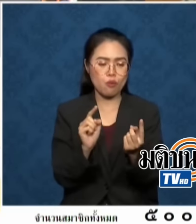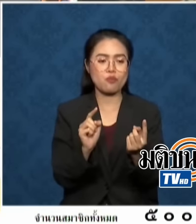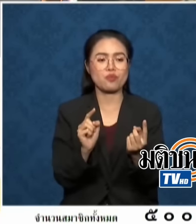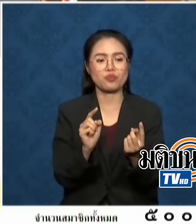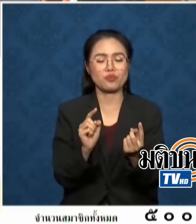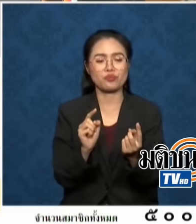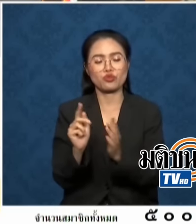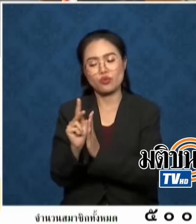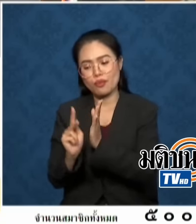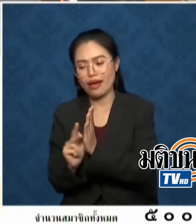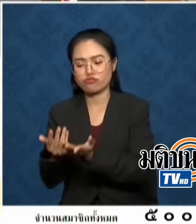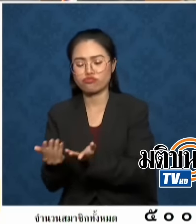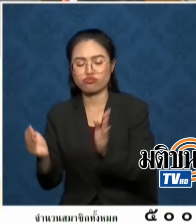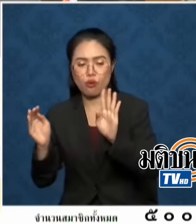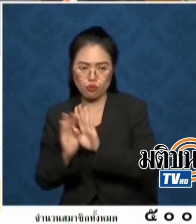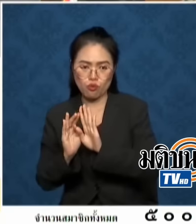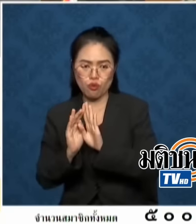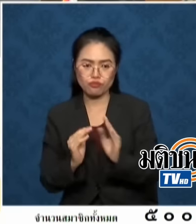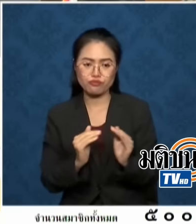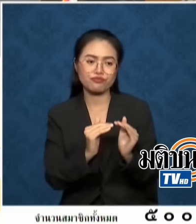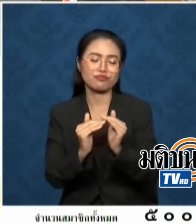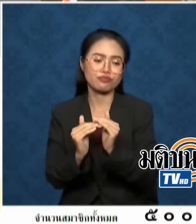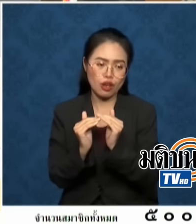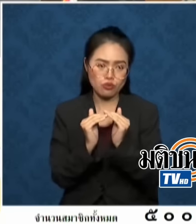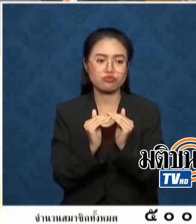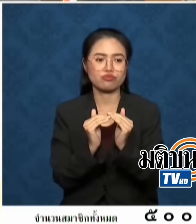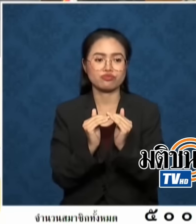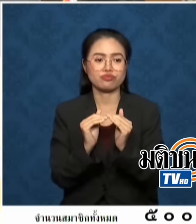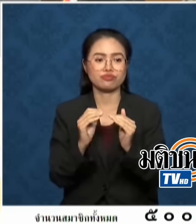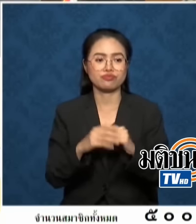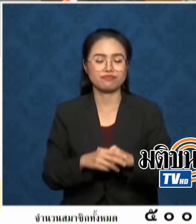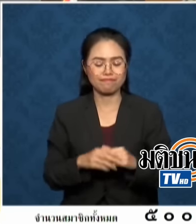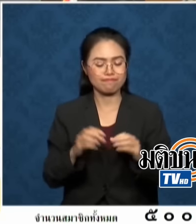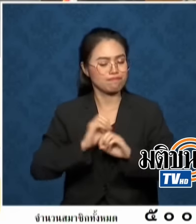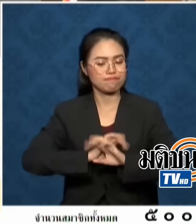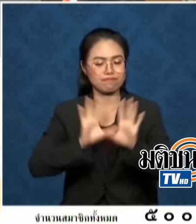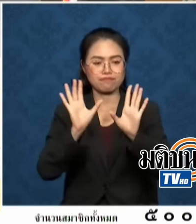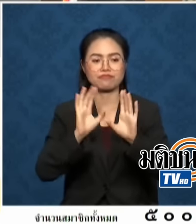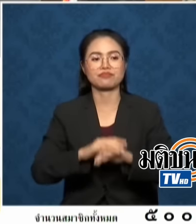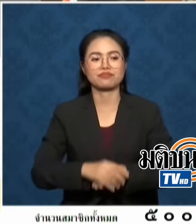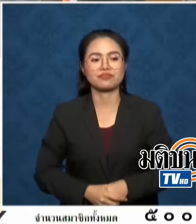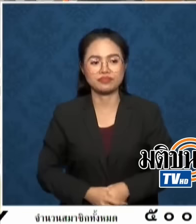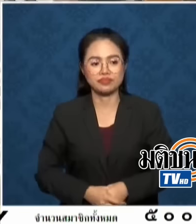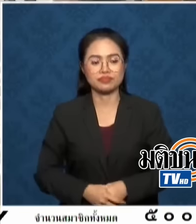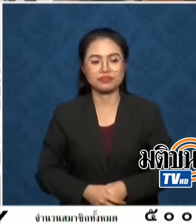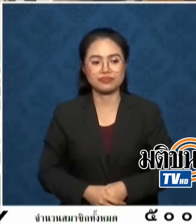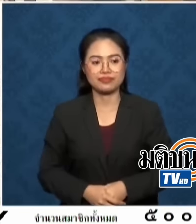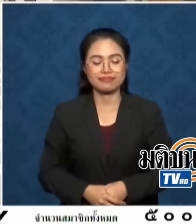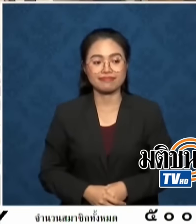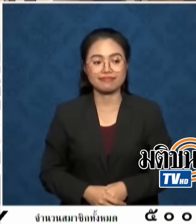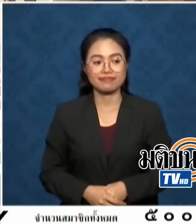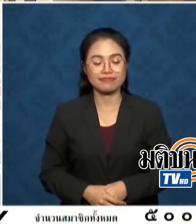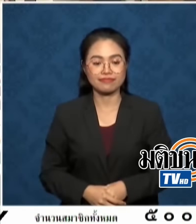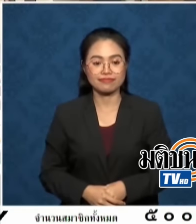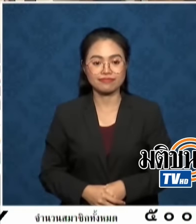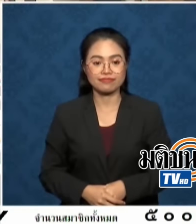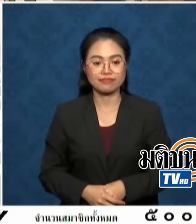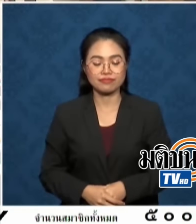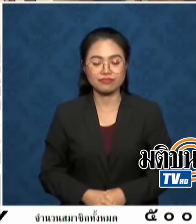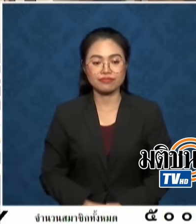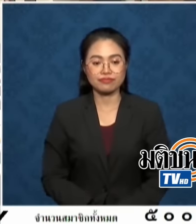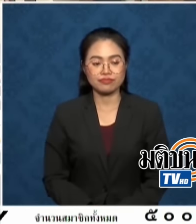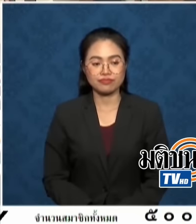านะในครอบครัวที่เสมอภาคเท่าเทียมกันอย่างชัดเจนค่ะ ไม่ติดใจนะ ติ ดใจ